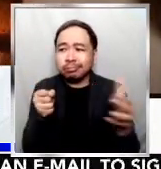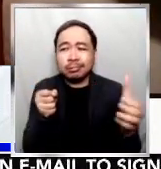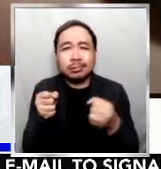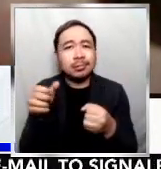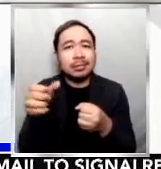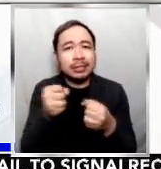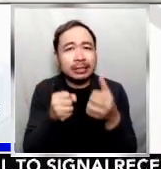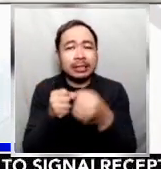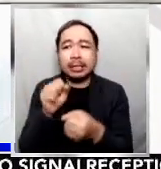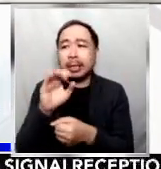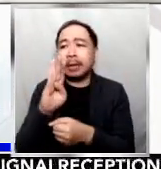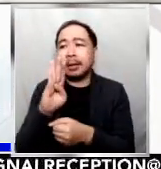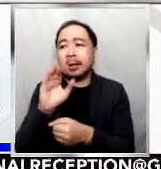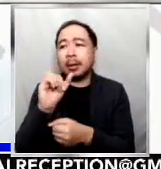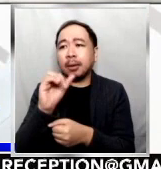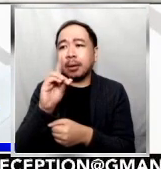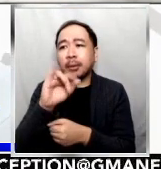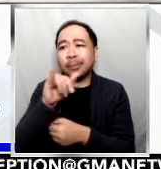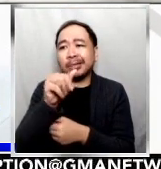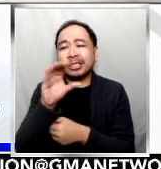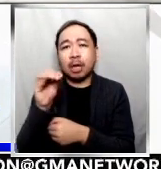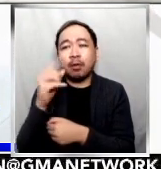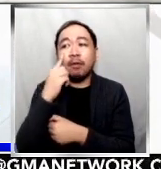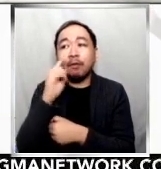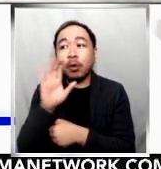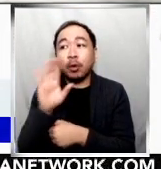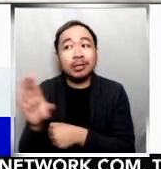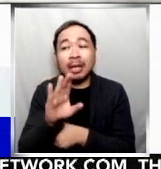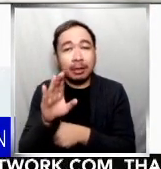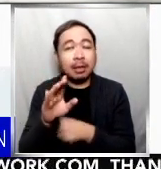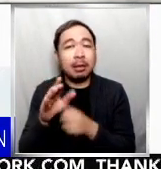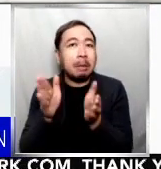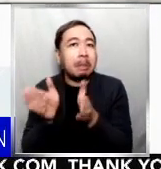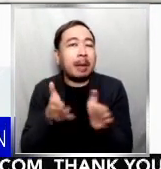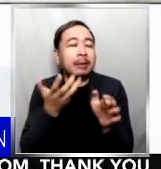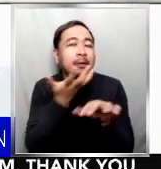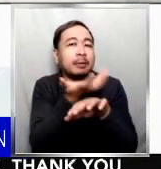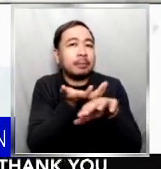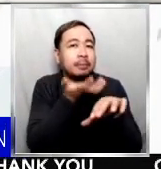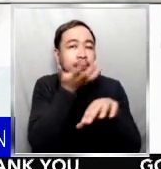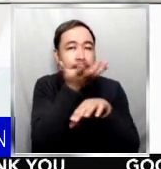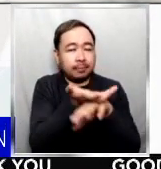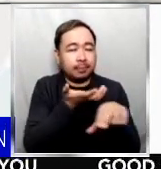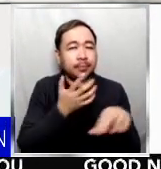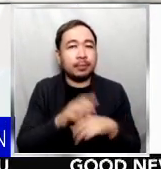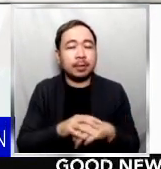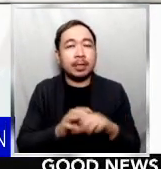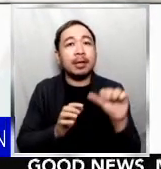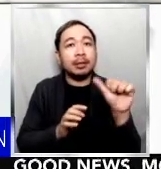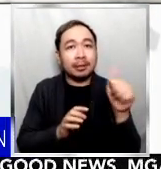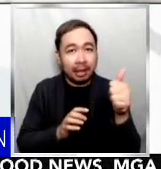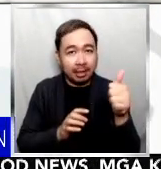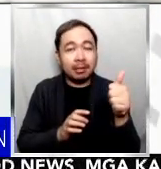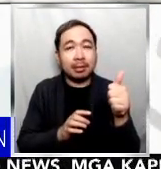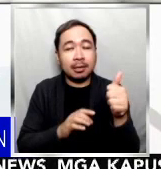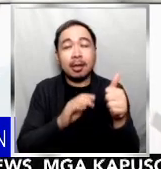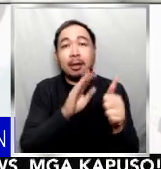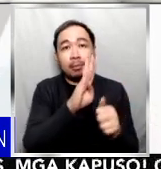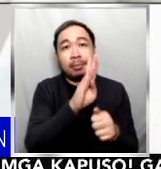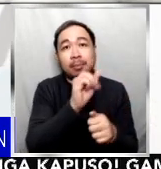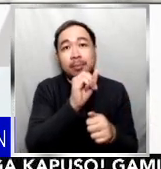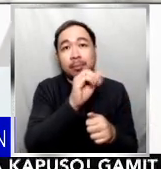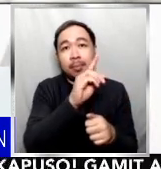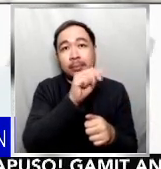panlilimos. 10 badyaws, 9 adults and 1 minor will be transported from a big airline